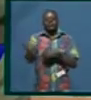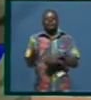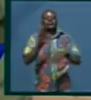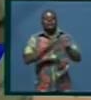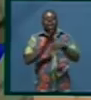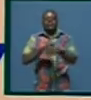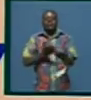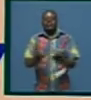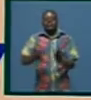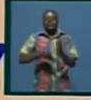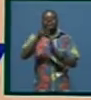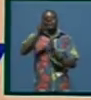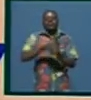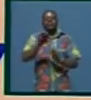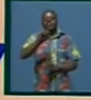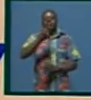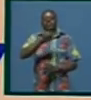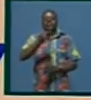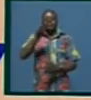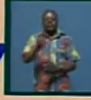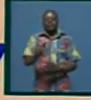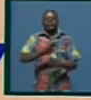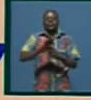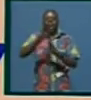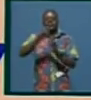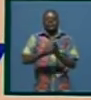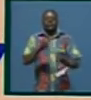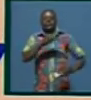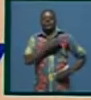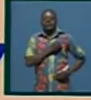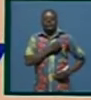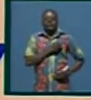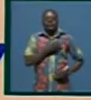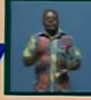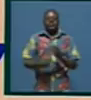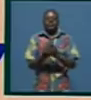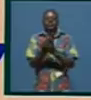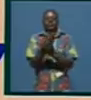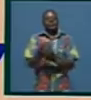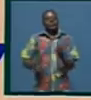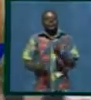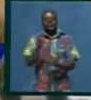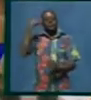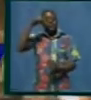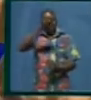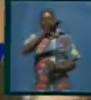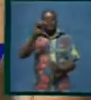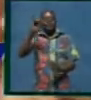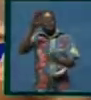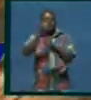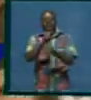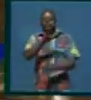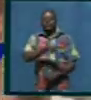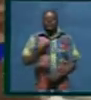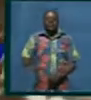national de développement SND renouent avec la formation militaire. Une promotion de près de 500 appelés a reçu lundi à Burkina Faso